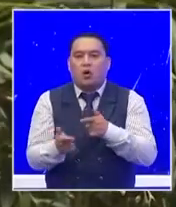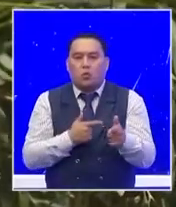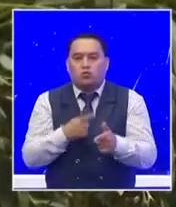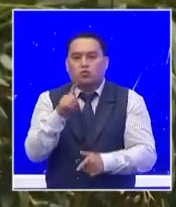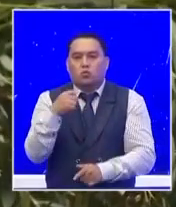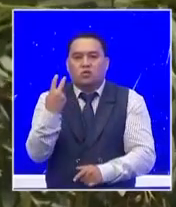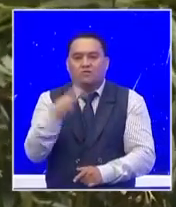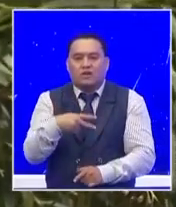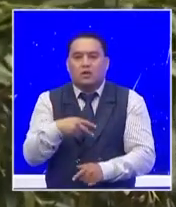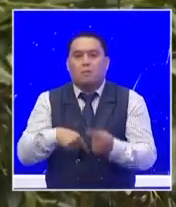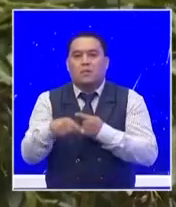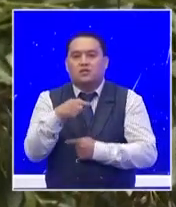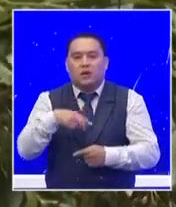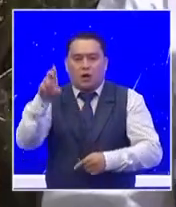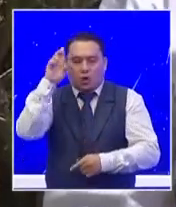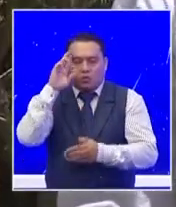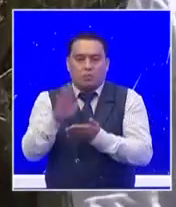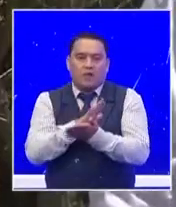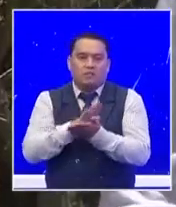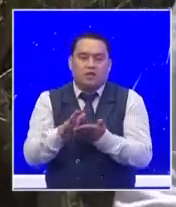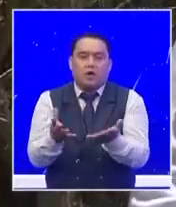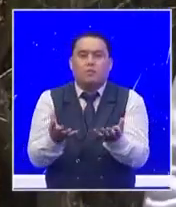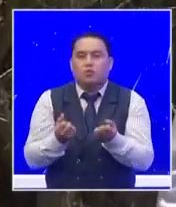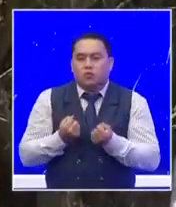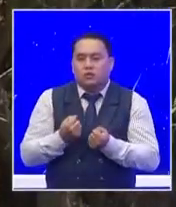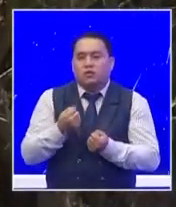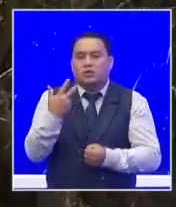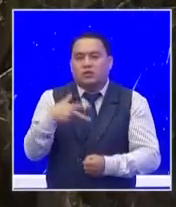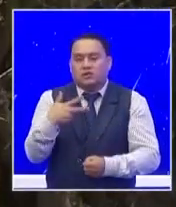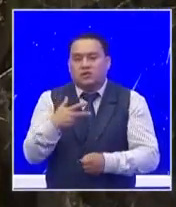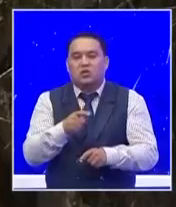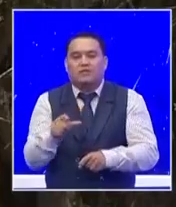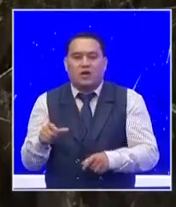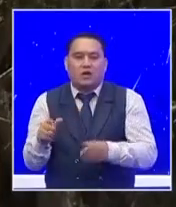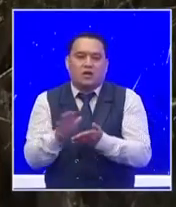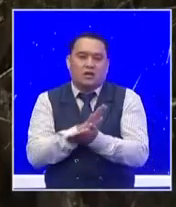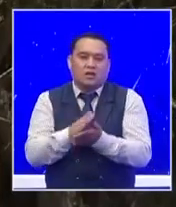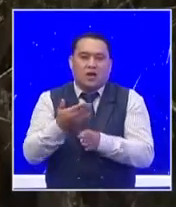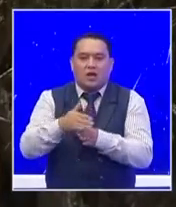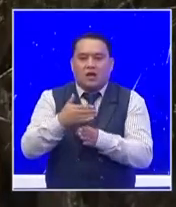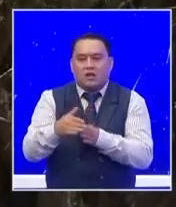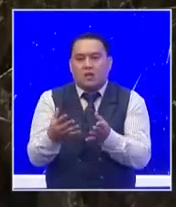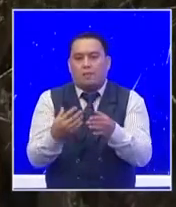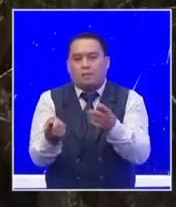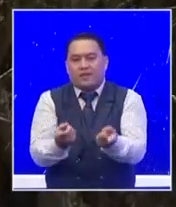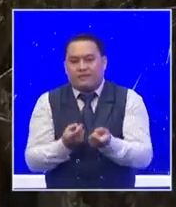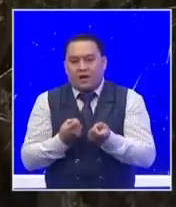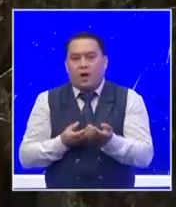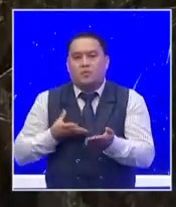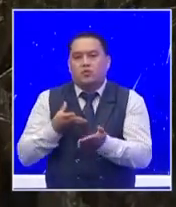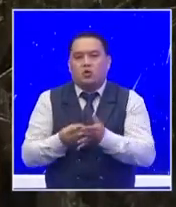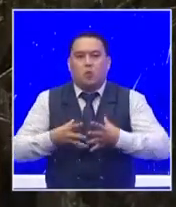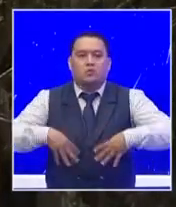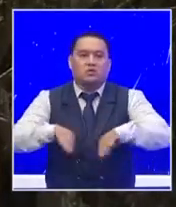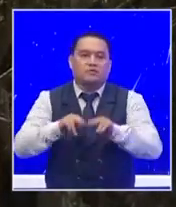120 предпринимателей получили государственные гранты. Еще 39 человек получили кредиты. Но и это не все. Привлекали безработных к оплачиваемым